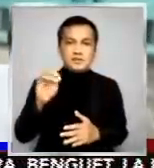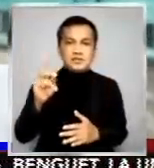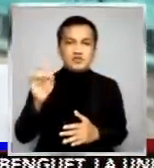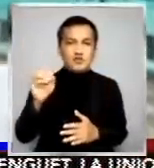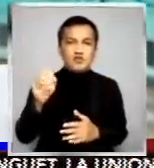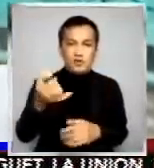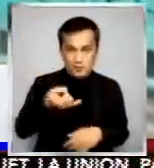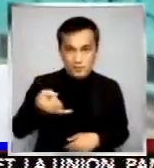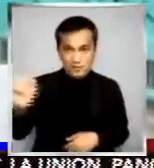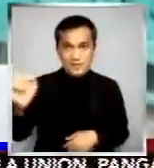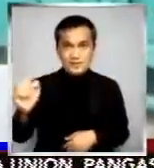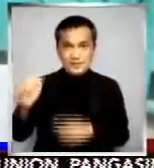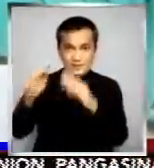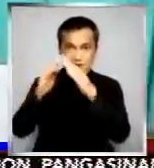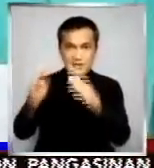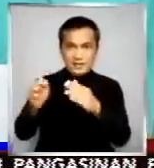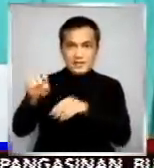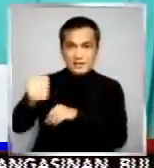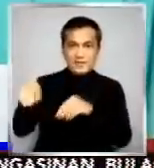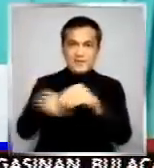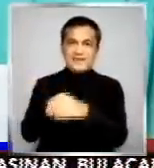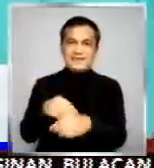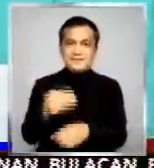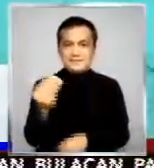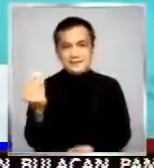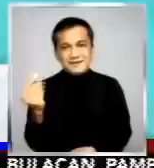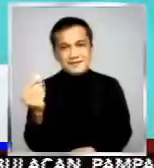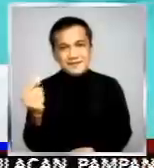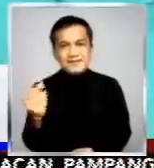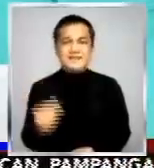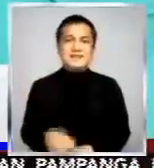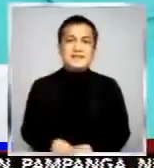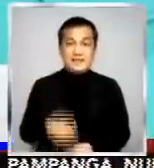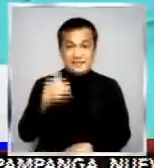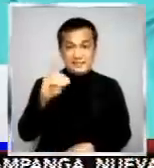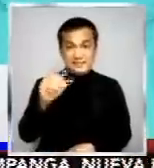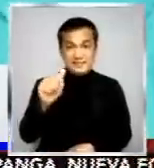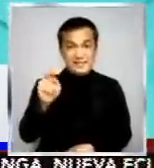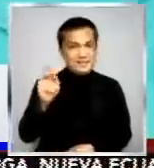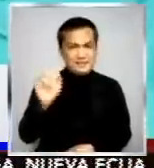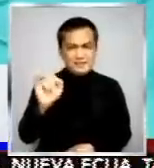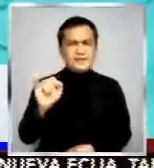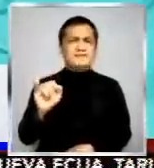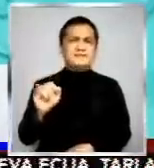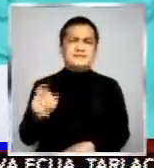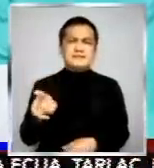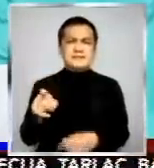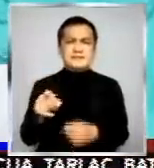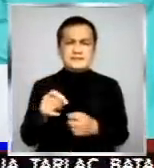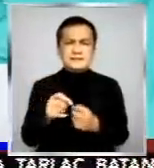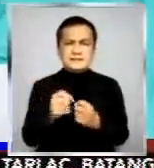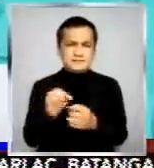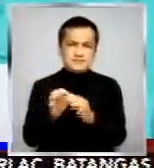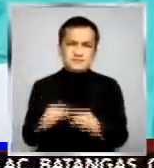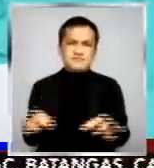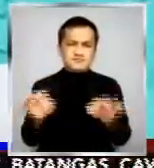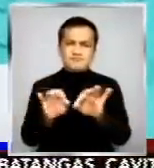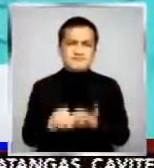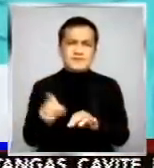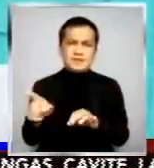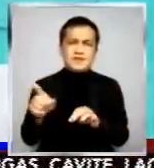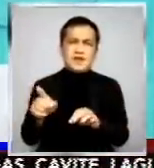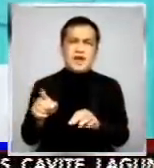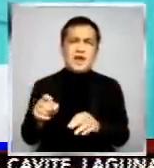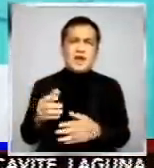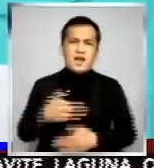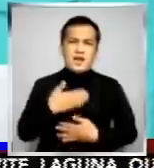ng kaunting halaga. Para kay Mang Dandy, di matatawaran ang kaligayahang nabibigay ng tango sa